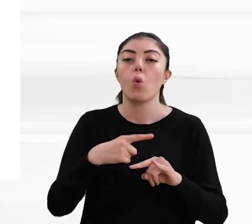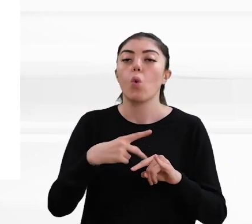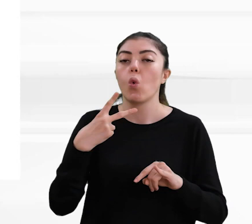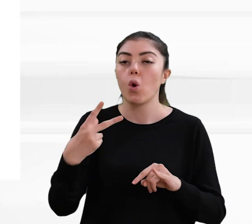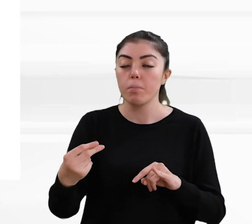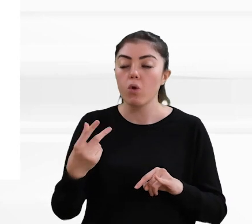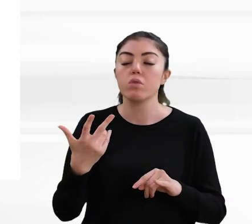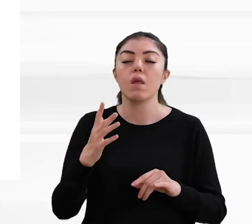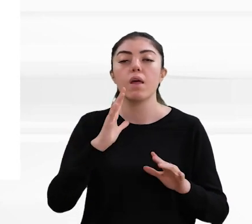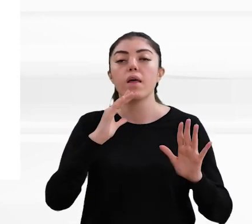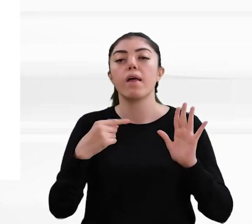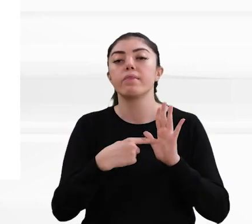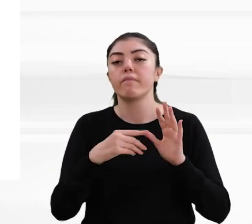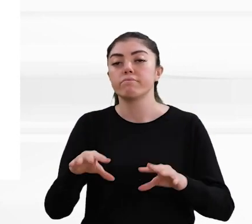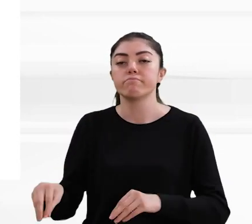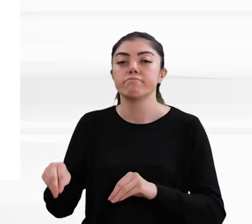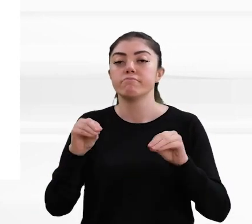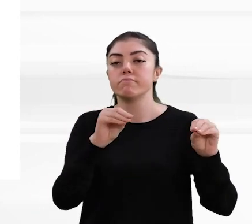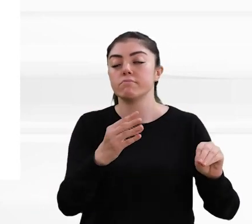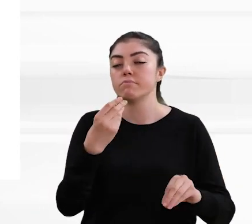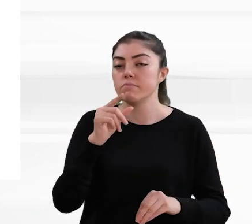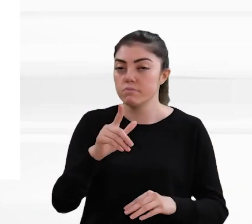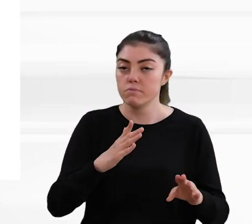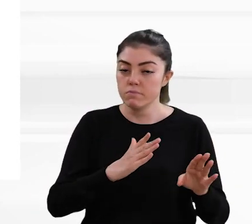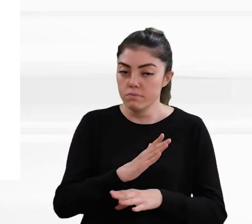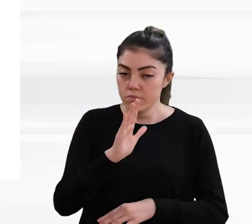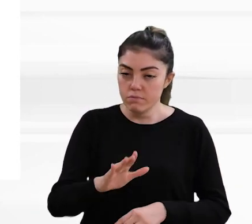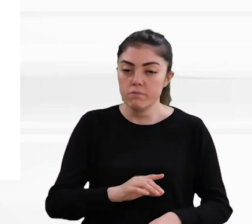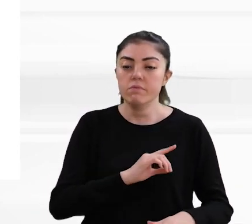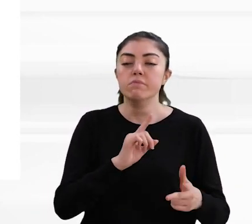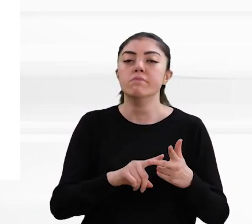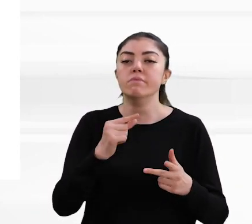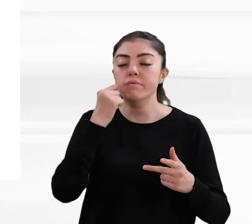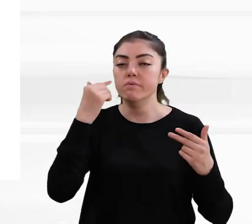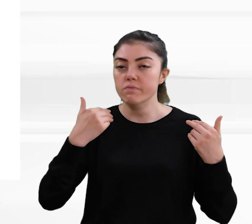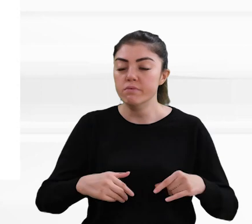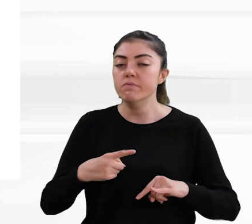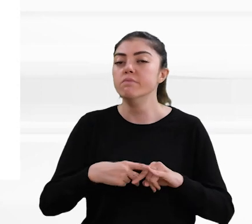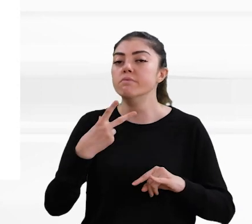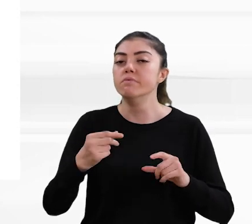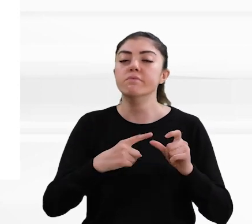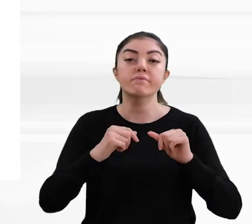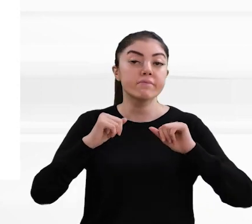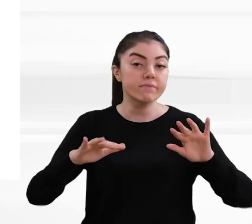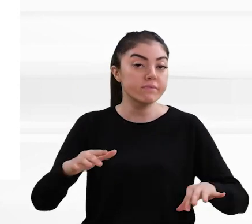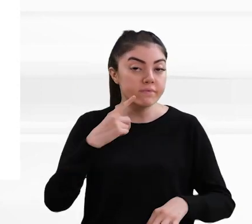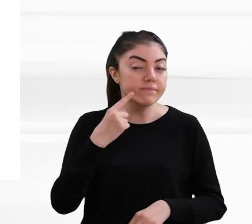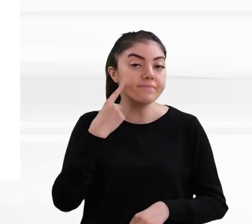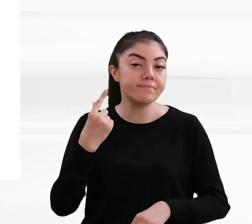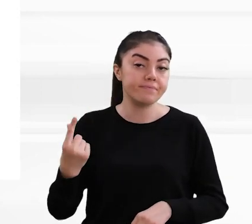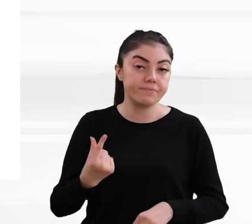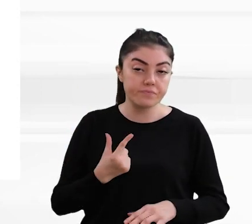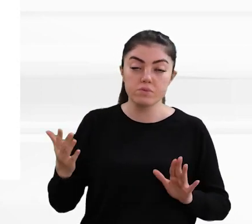Hedef dokuyu da hücrelere taşınırlar doğru bir önce olduğu 3 vücudun hormonal sistem aracılığıyla